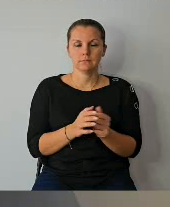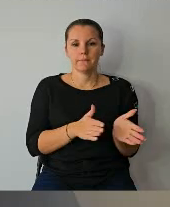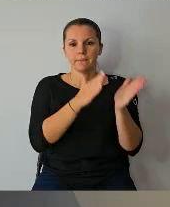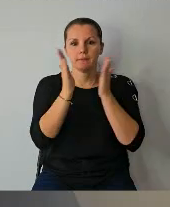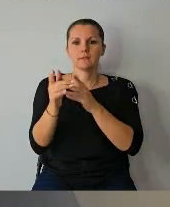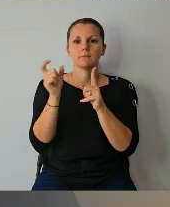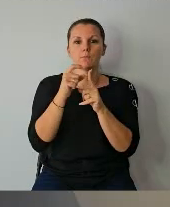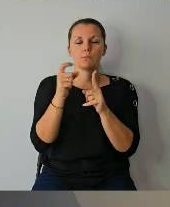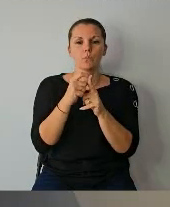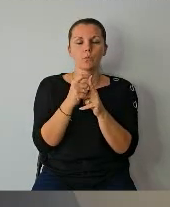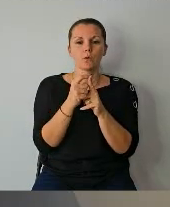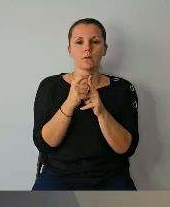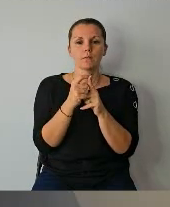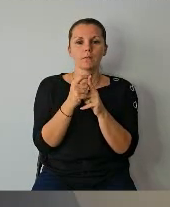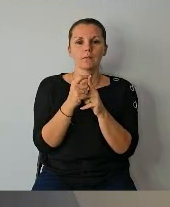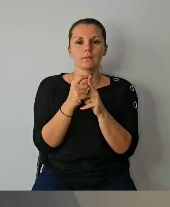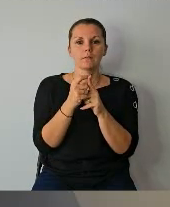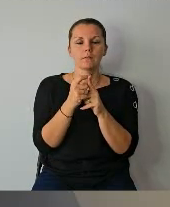Następnym punktem jest